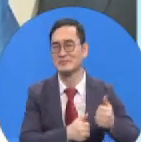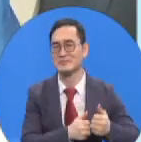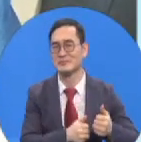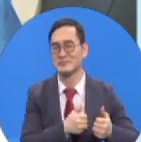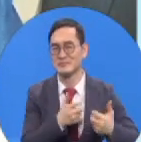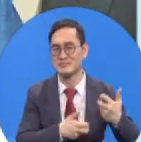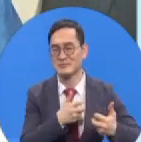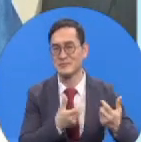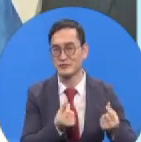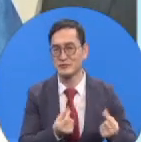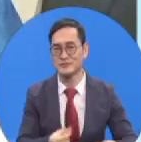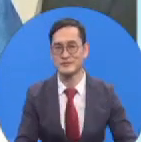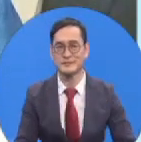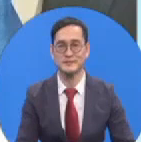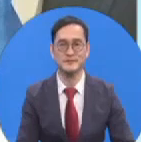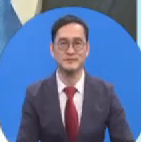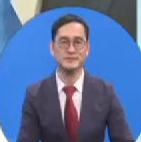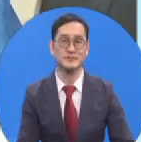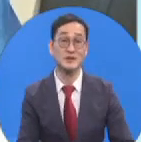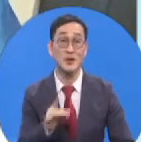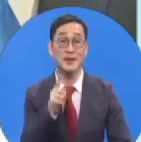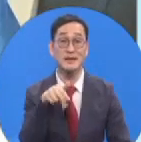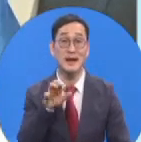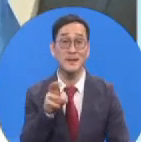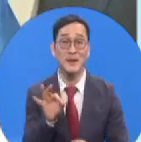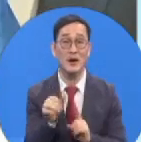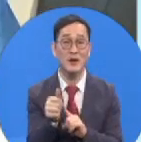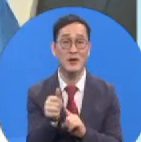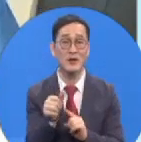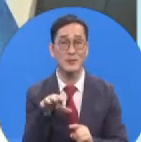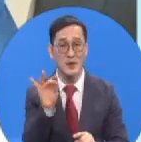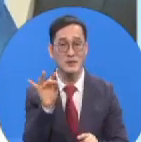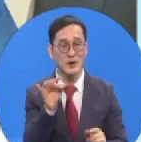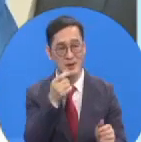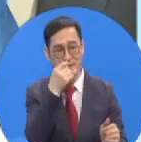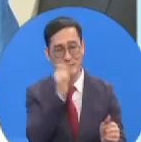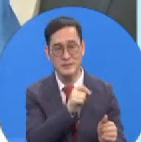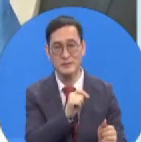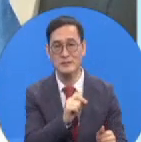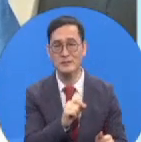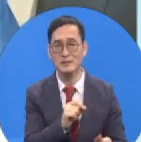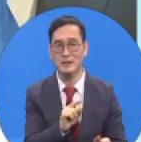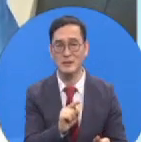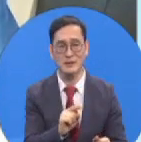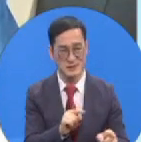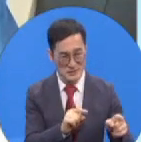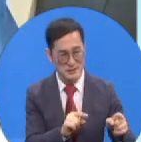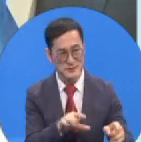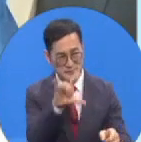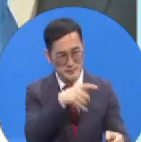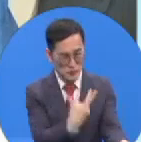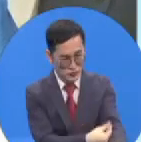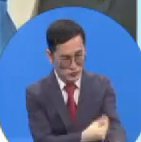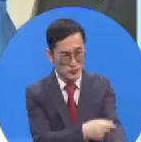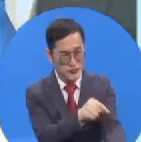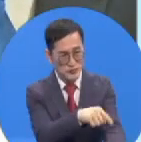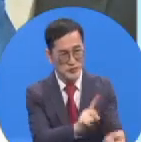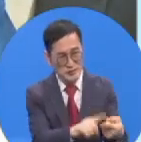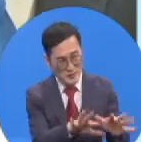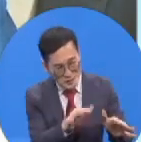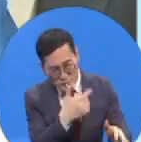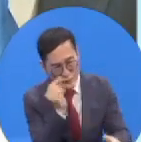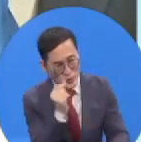그 이재명 지사가 이제 먼저 시작을 한 것이죠. 네. 백신의 수급이 불안하다라는 이런 그 여론이 좀